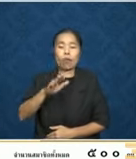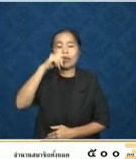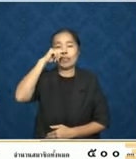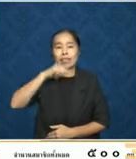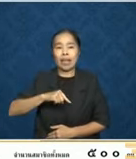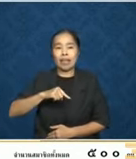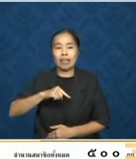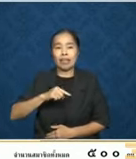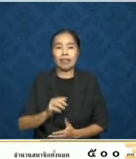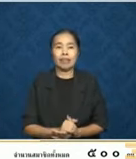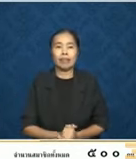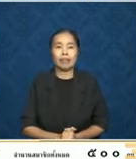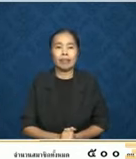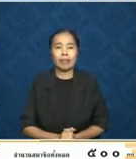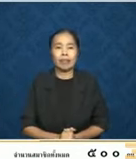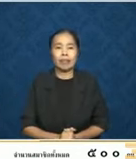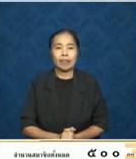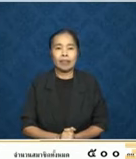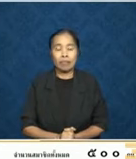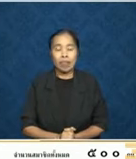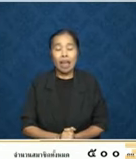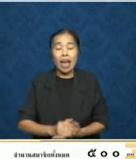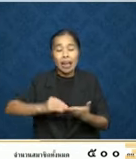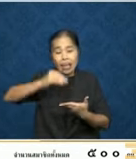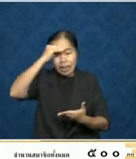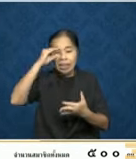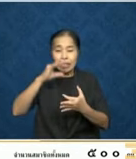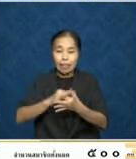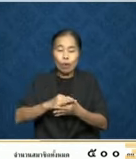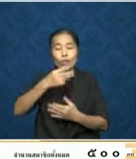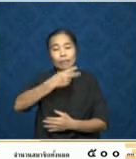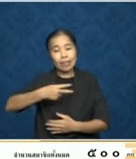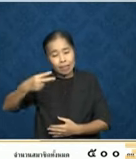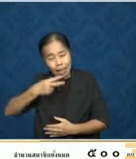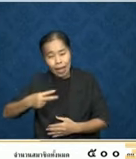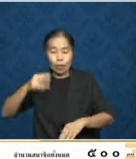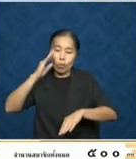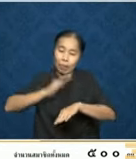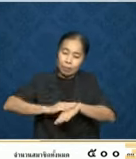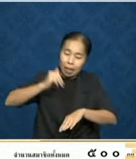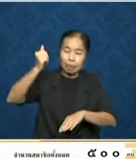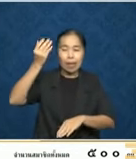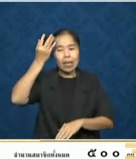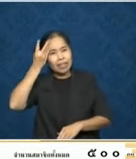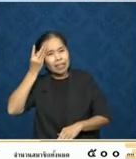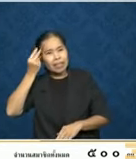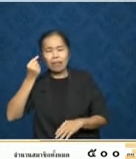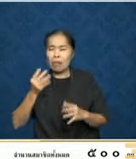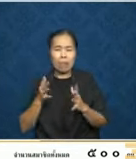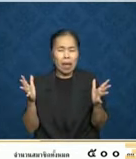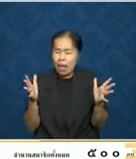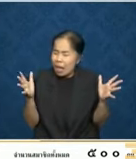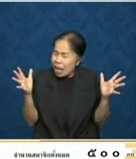ตยอันมีพระมหากษัตริย์ทรงเป็นประมุขเรียนรู้เรื่องการใช้ภาษาอย่างเหมาะสมความสามารถในแนวคิดคือเราเรียนเรื่องนี้เยอะมากแต่เรื่องเกี่ยวกับ